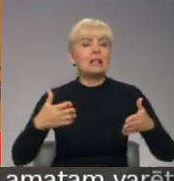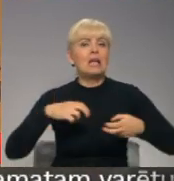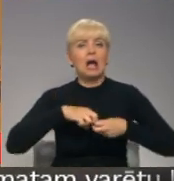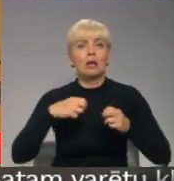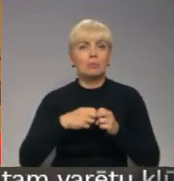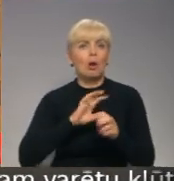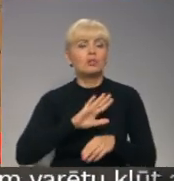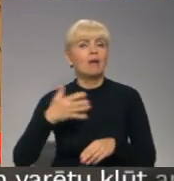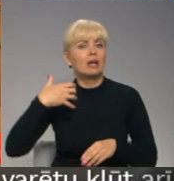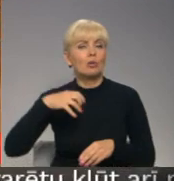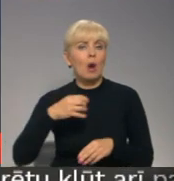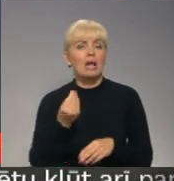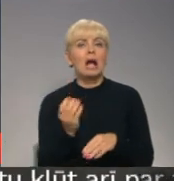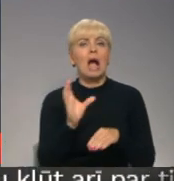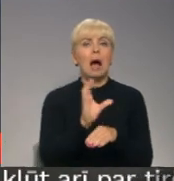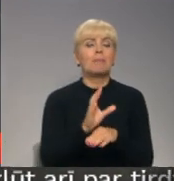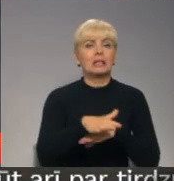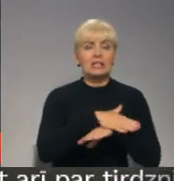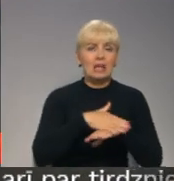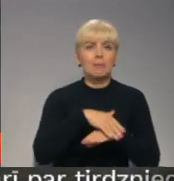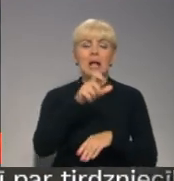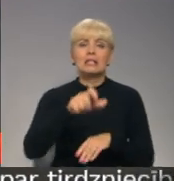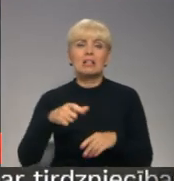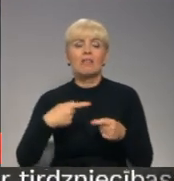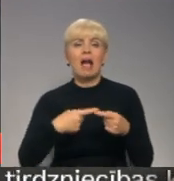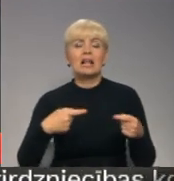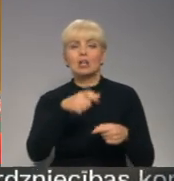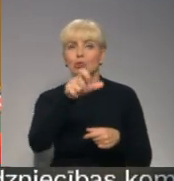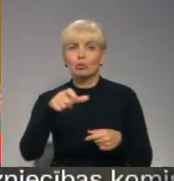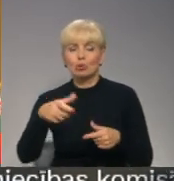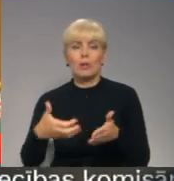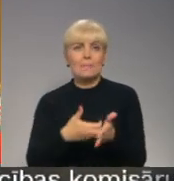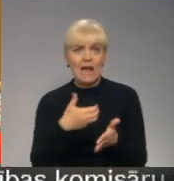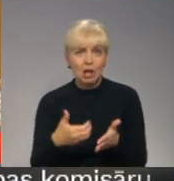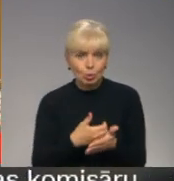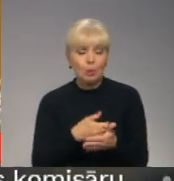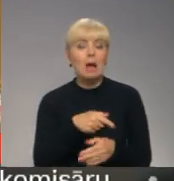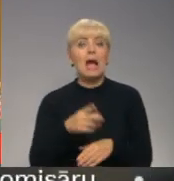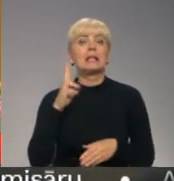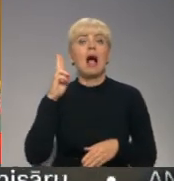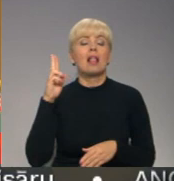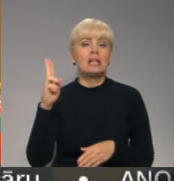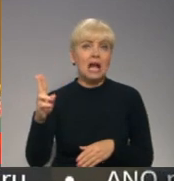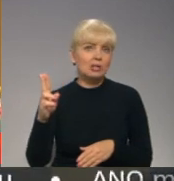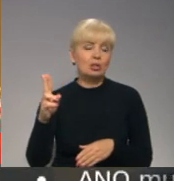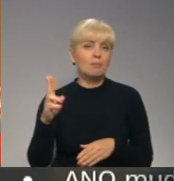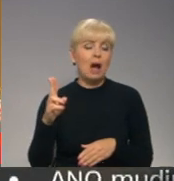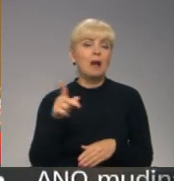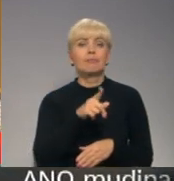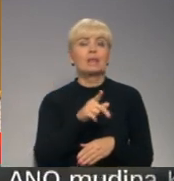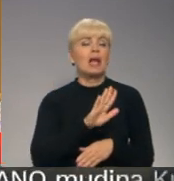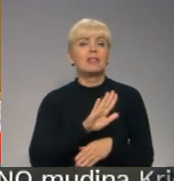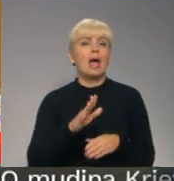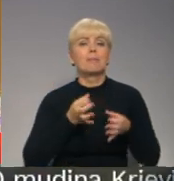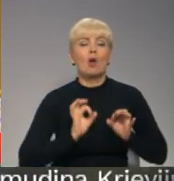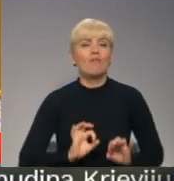ne tikai domas kapitāla sabiedrībās, bet arī cilvēku resursu trūkums. Tas arī ir tāda liecība par to, ka nebūt ne